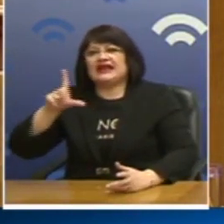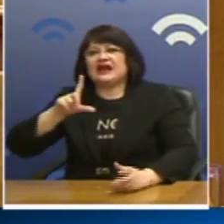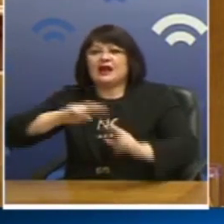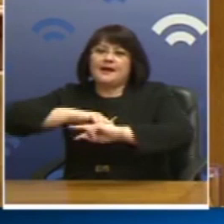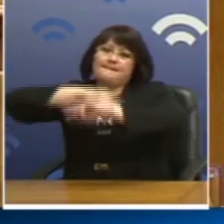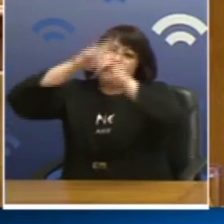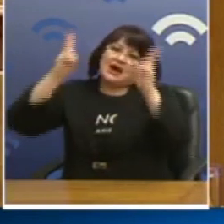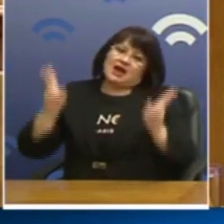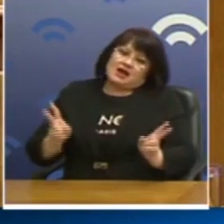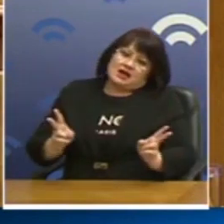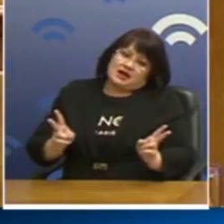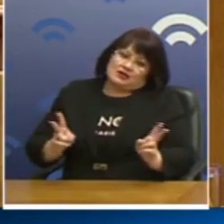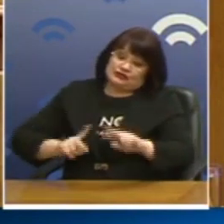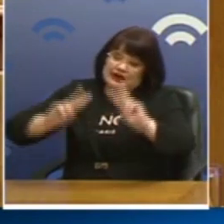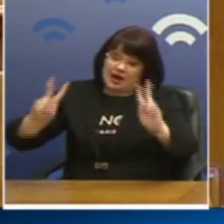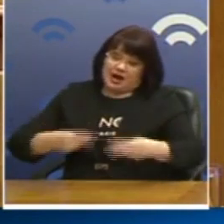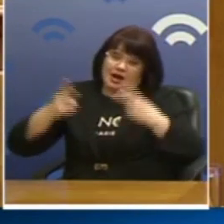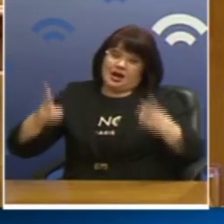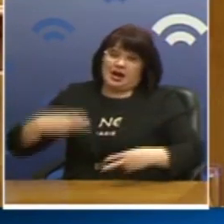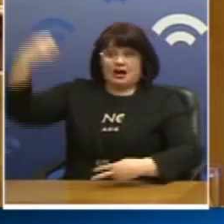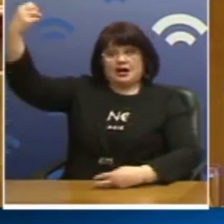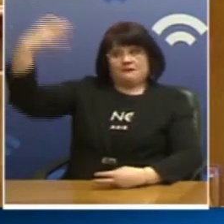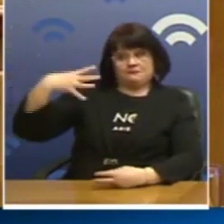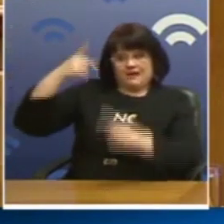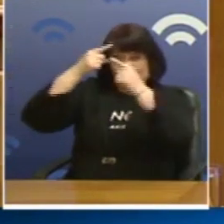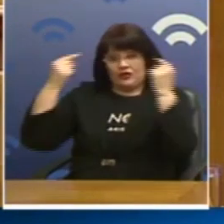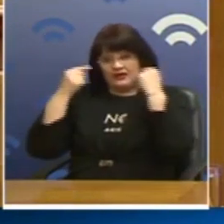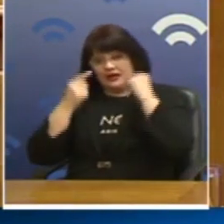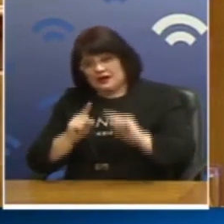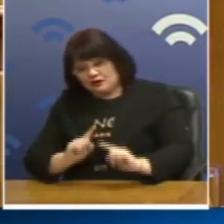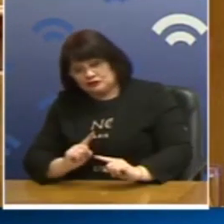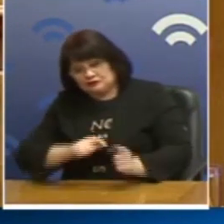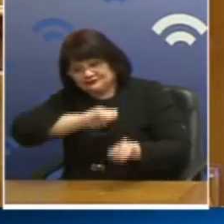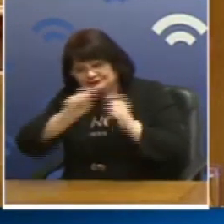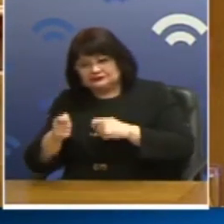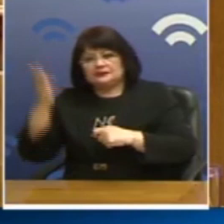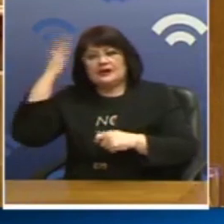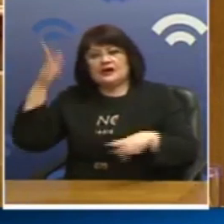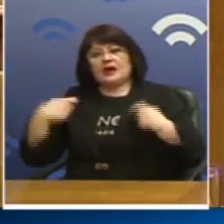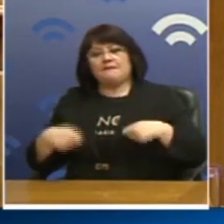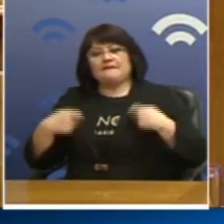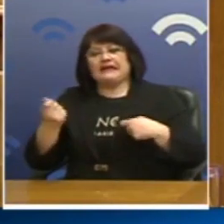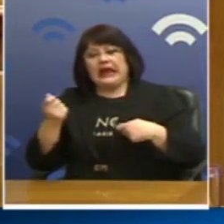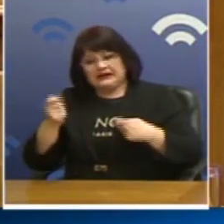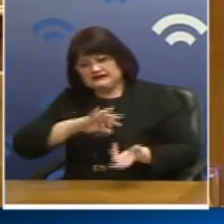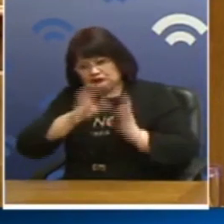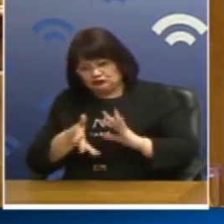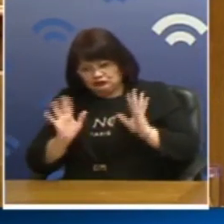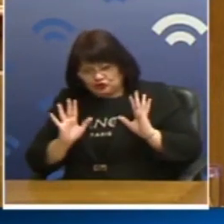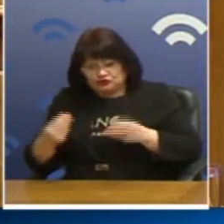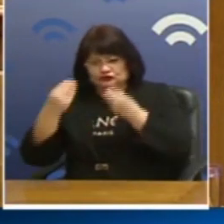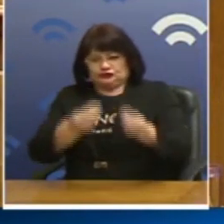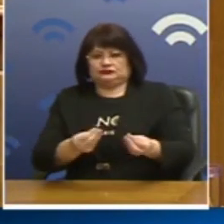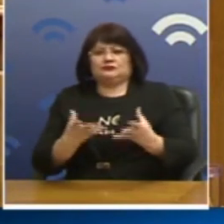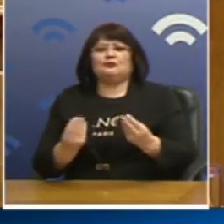σας αποκαλυφθούν και μέχρι την ανατροπή του καπιταλισμού να σας αποδοθούν, ενώ τα περισσότερα, όπως λέτε, μπορούν να γίνουν